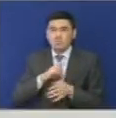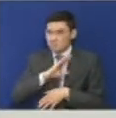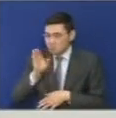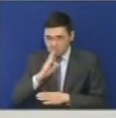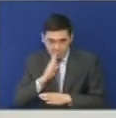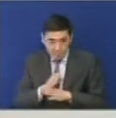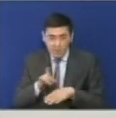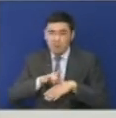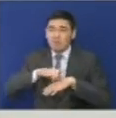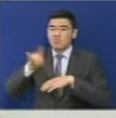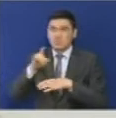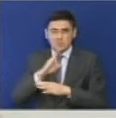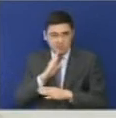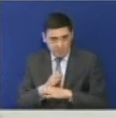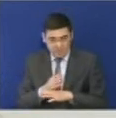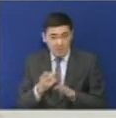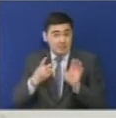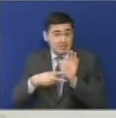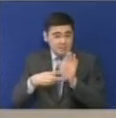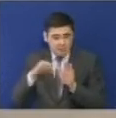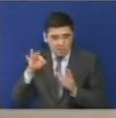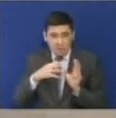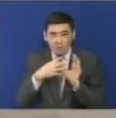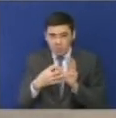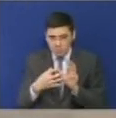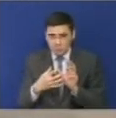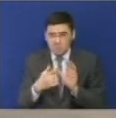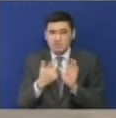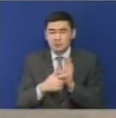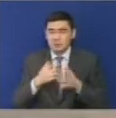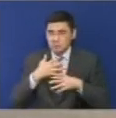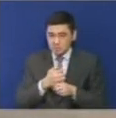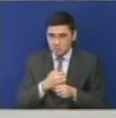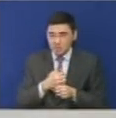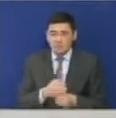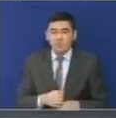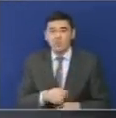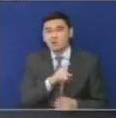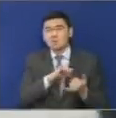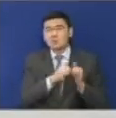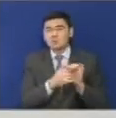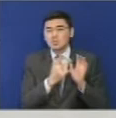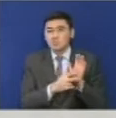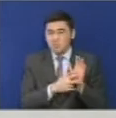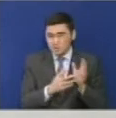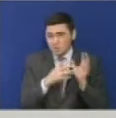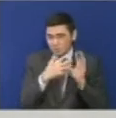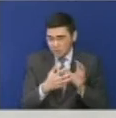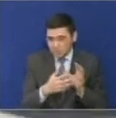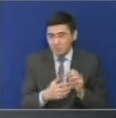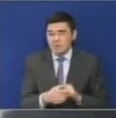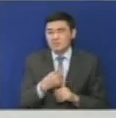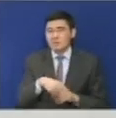қоғамдық көліктер 70%-ға қысқартылған. Өскеменде желіде 88 автобус, 22 шағын автобус және